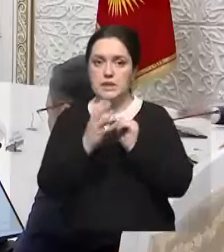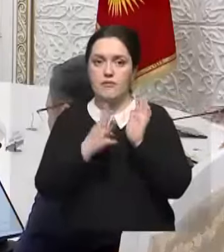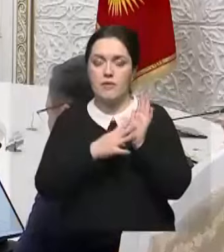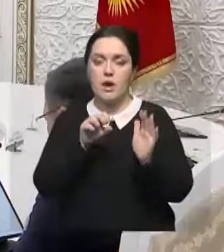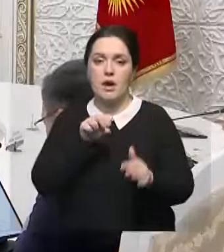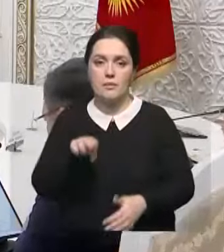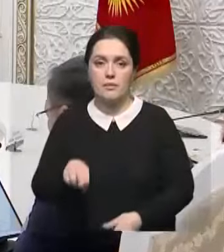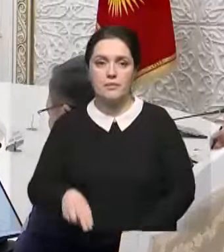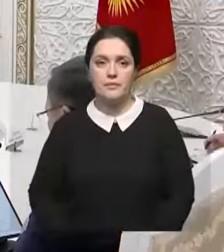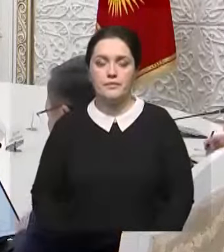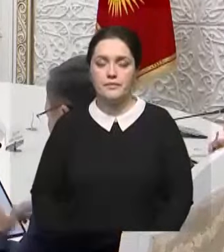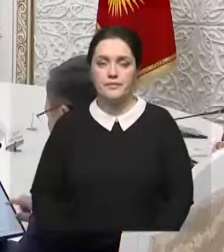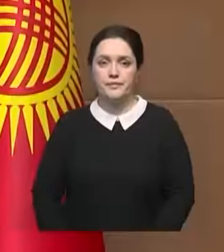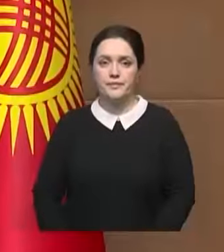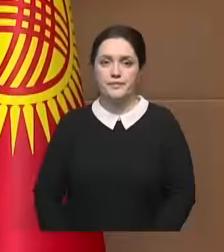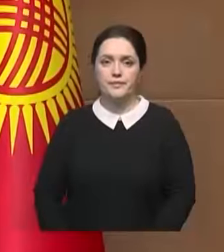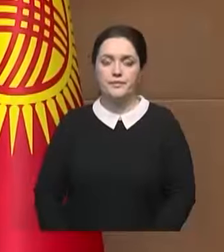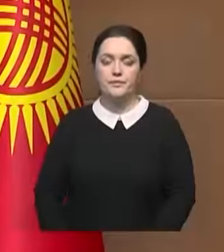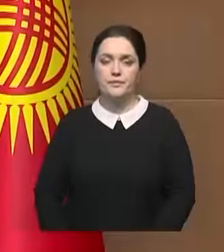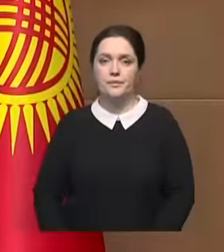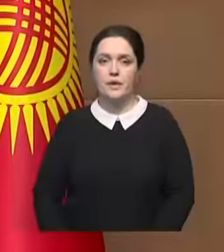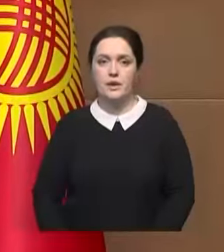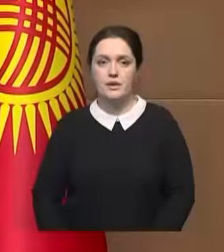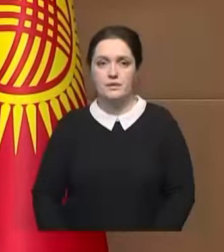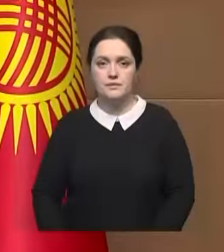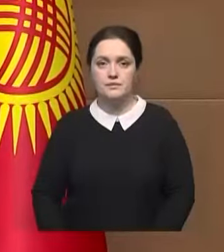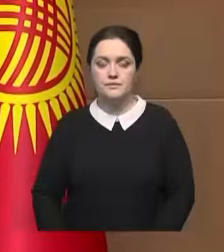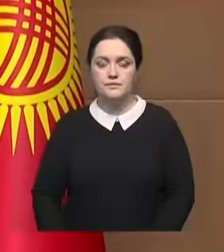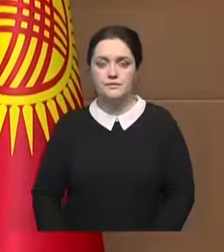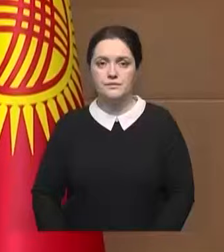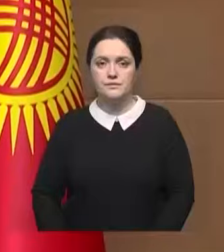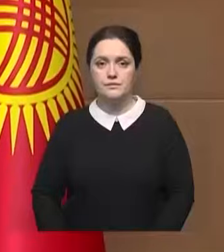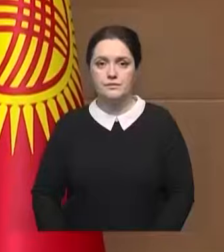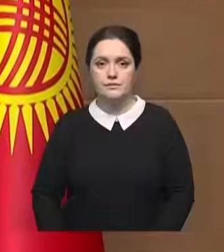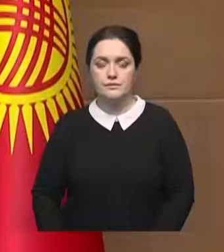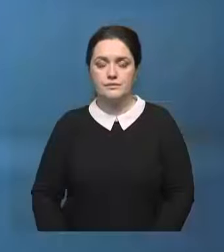Бакы Чермашев, специально для 24KZ, Бишкек, Кыргызстан.